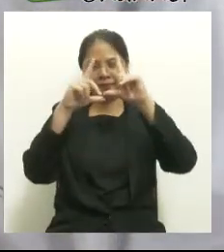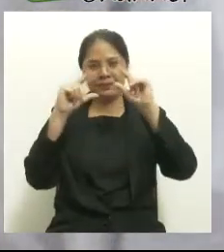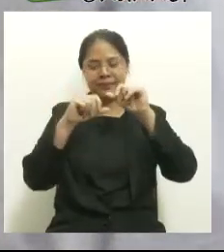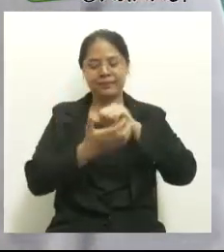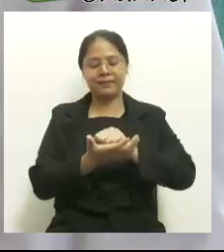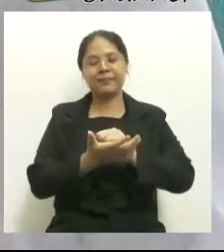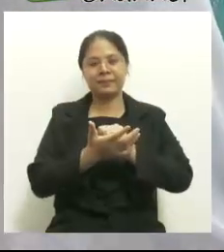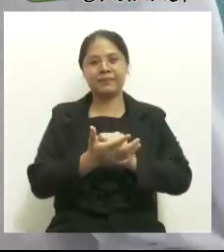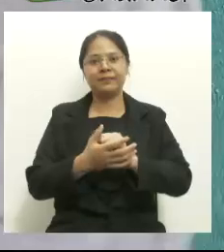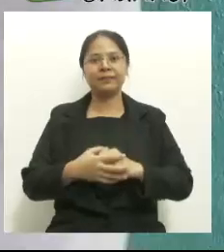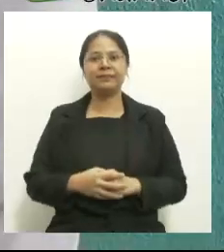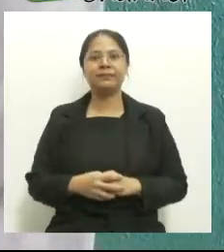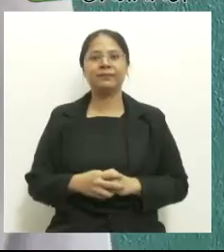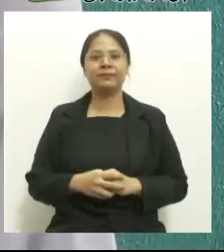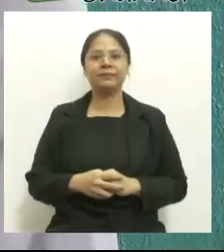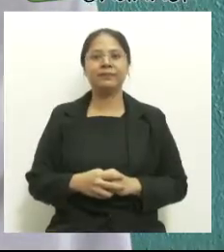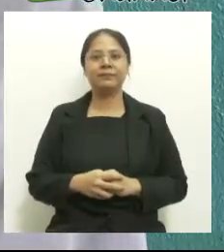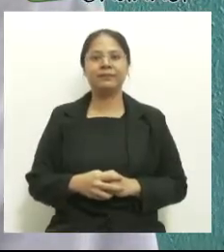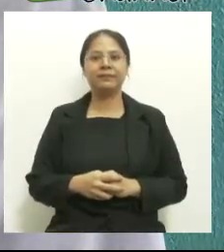room is ready